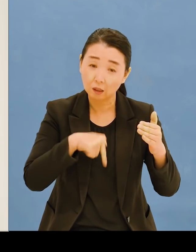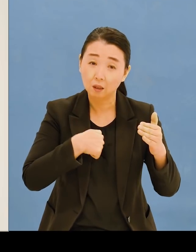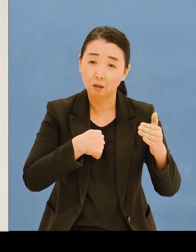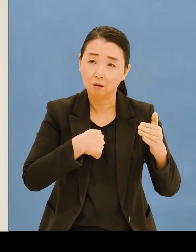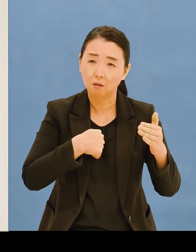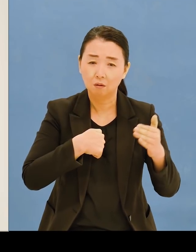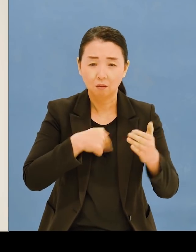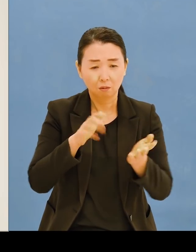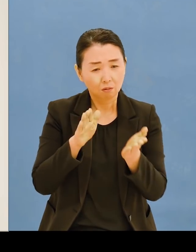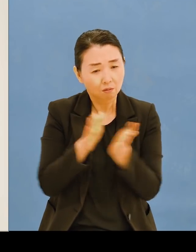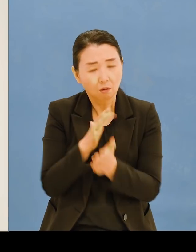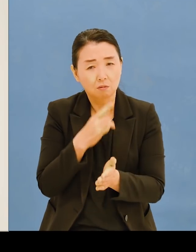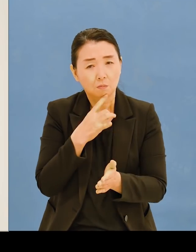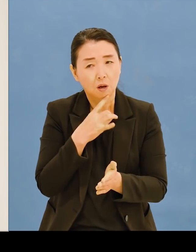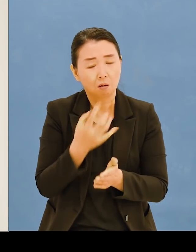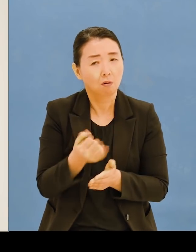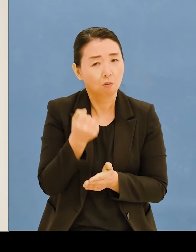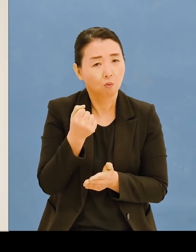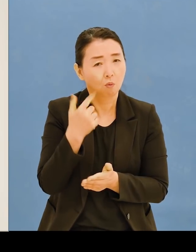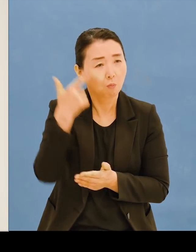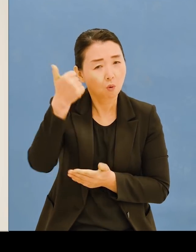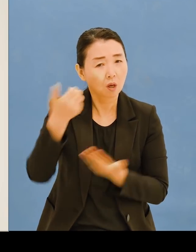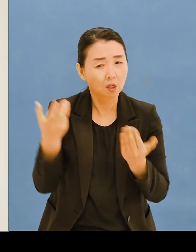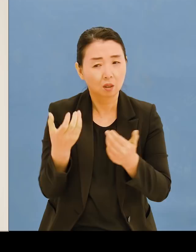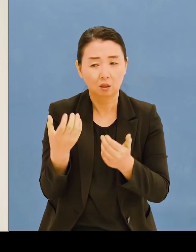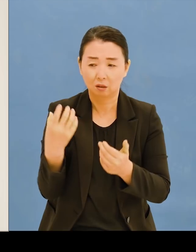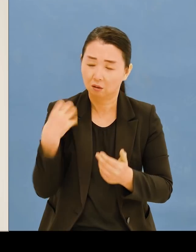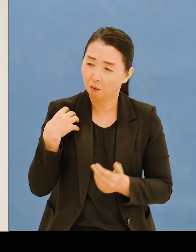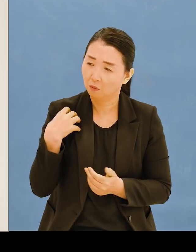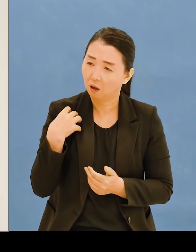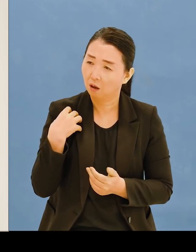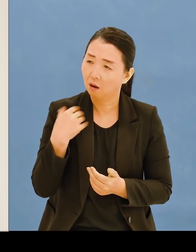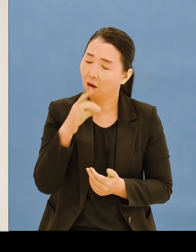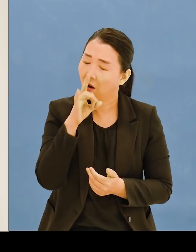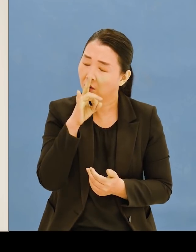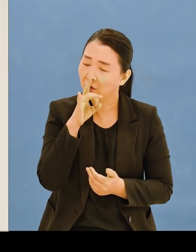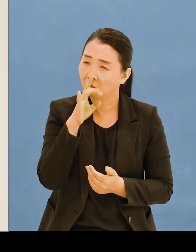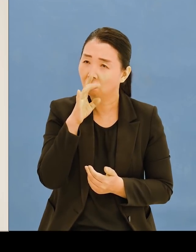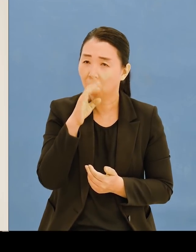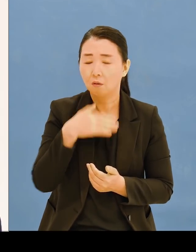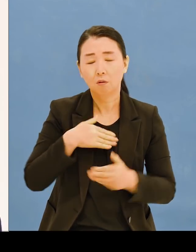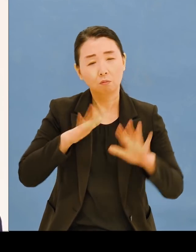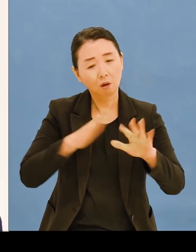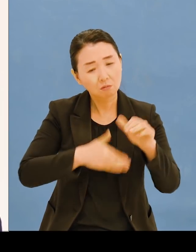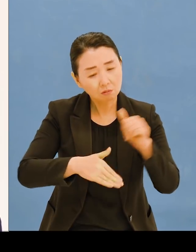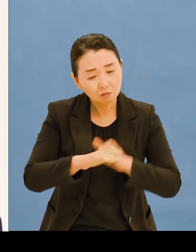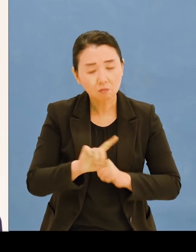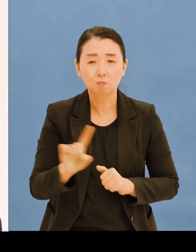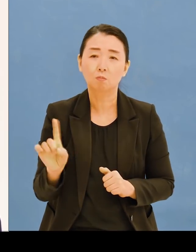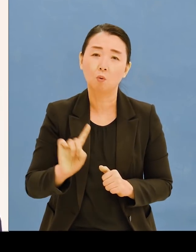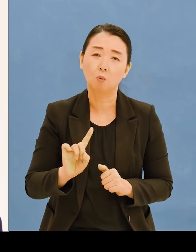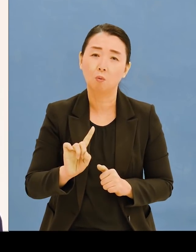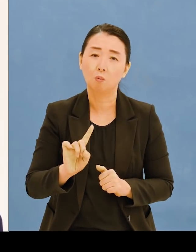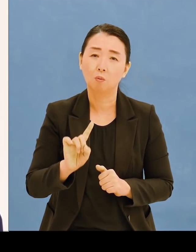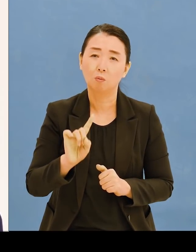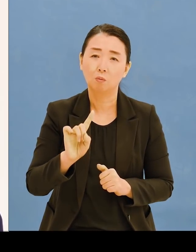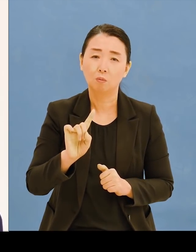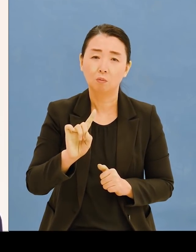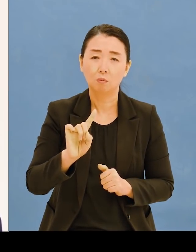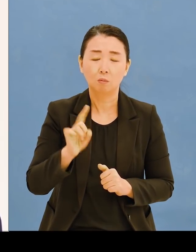열정만 가지고 목회하는 것이 아니다. 그러면 나는 지금 뭘로 목회를 하고 있는 거지? 뭘로 사역을 하고 있는